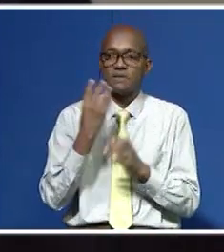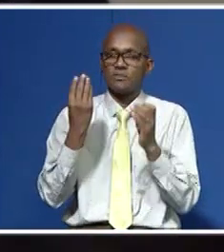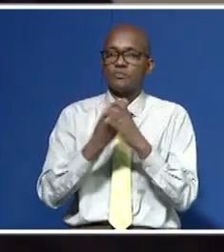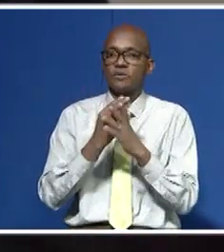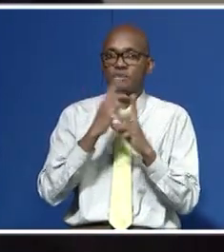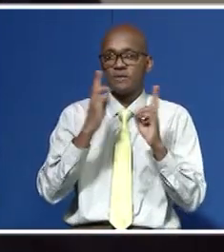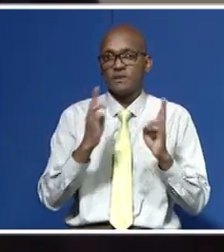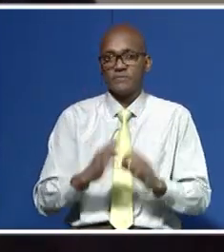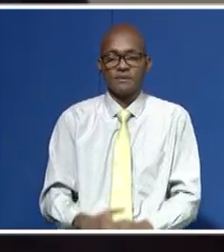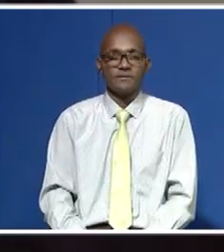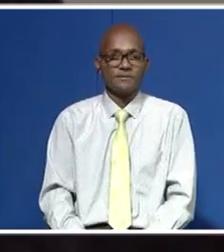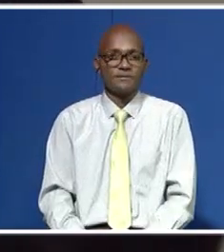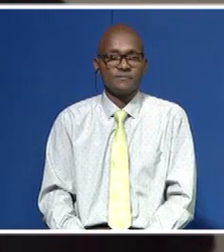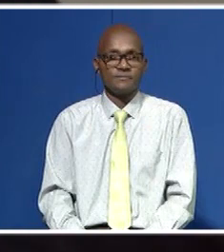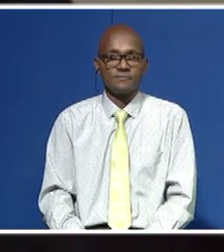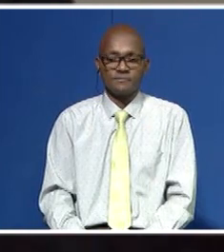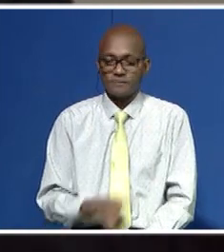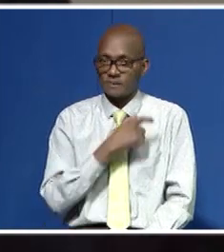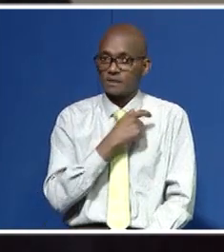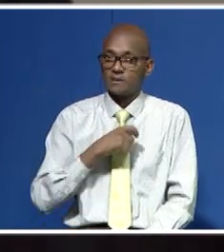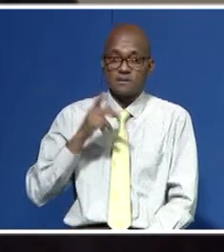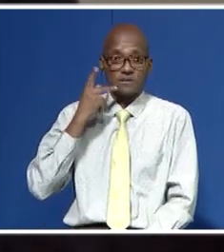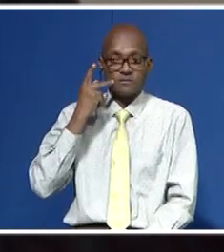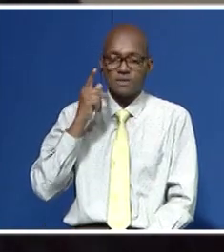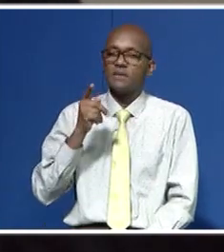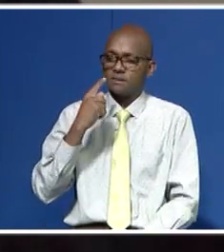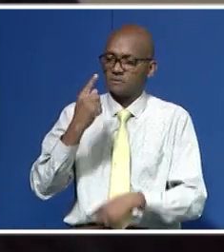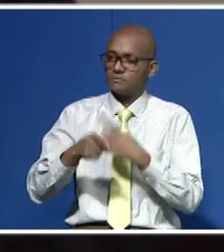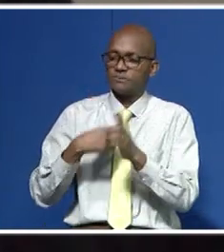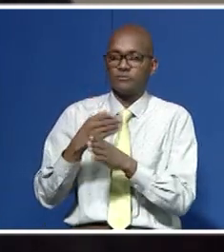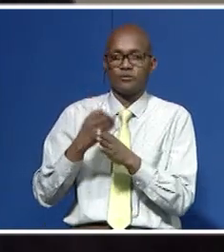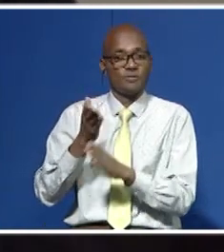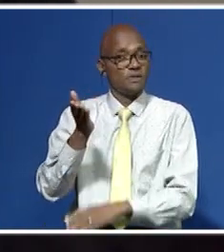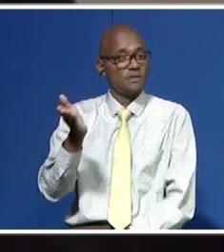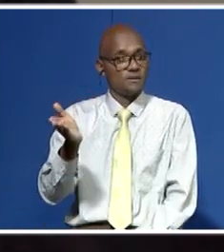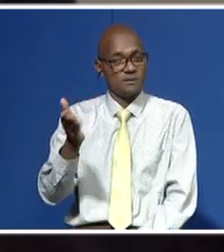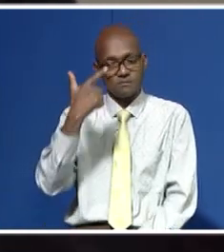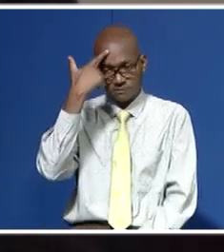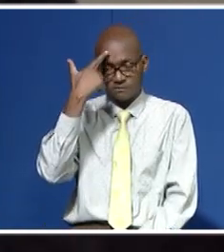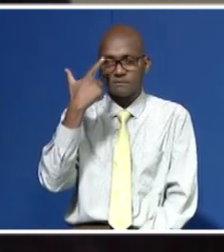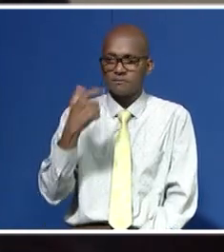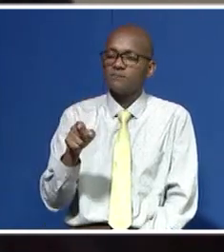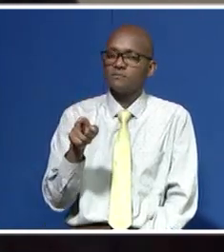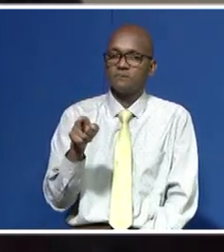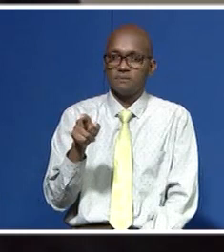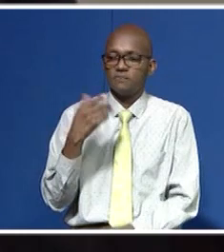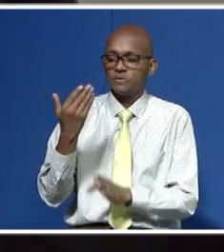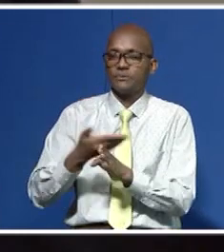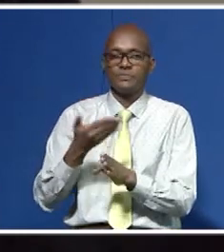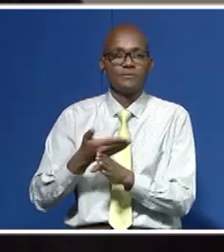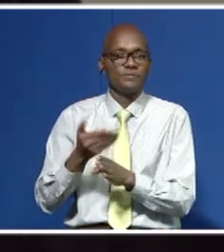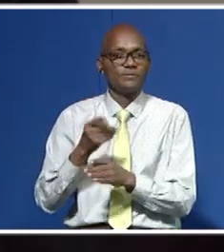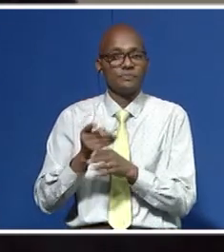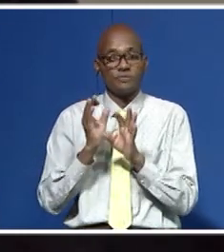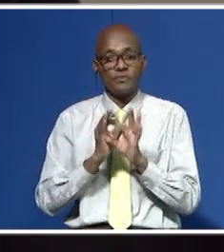Mheshimiwa Rais Kikwete baadaye alipokuwa rais aliendelea kumtumia na kuamini kabisa kwamba huyu uzoefu wake